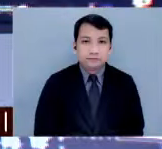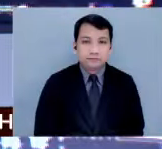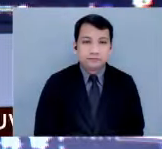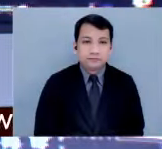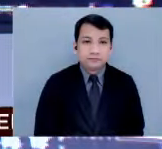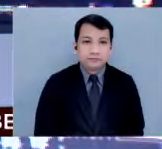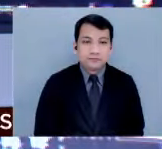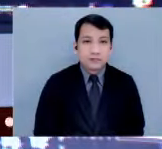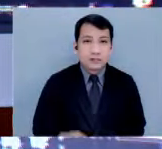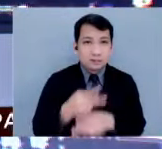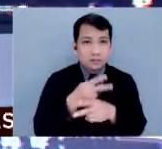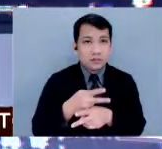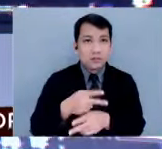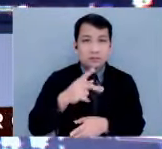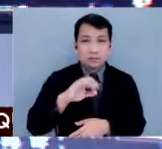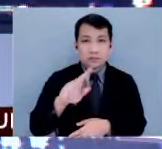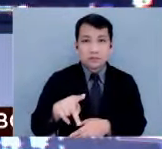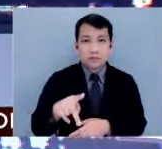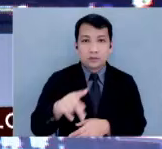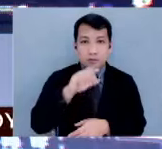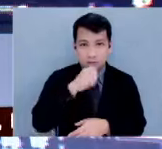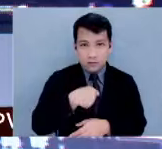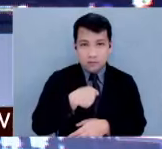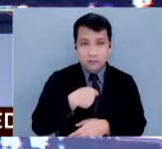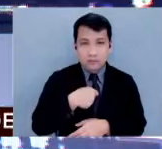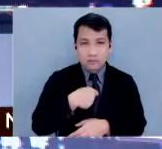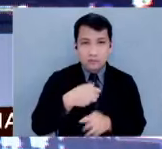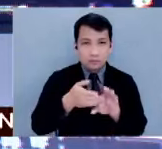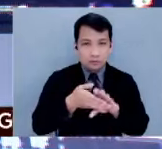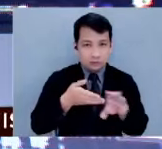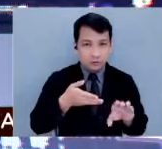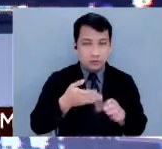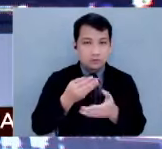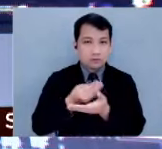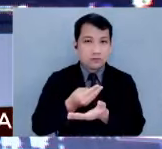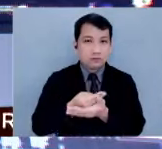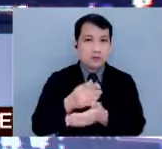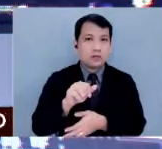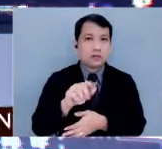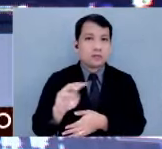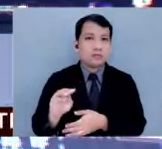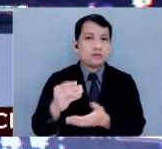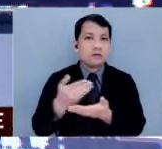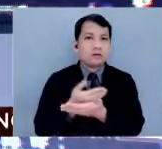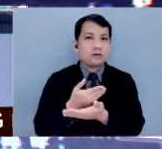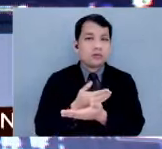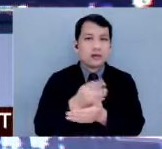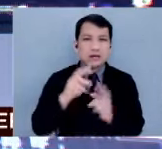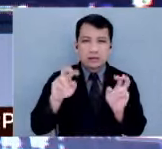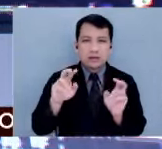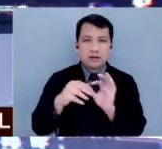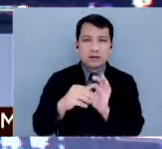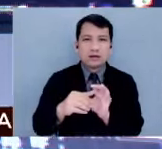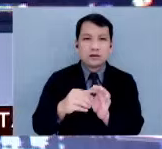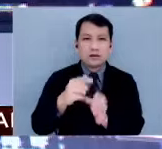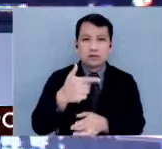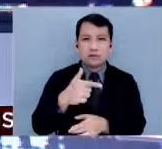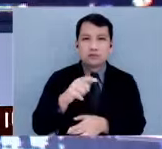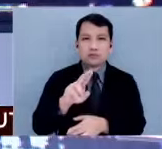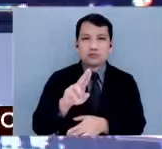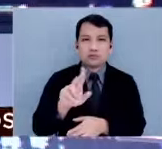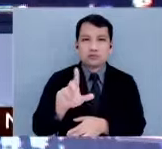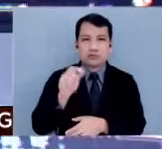Pinag-iingat ng PNP ang mga senior citizens na nagwi-withdraw ng pera sa mga ATM laban sa bagong modus na tatawag na Glue Lady. Nasa frontline na